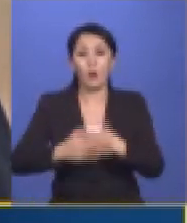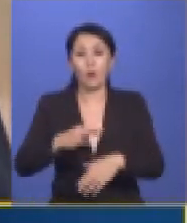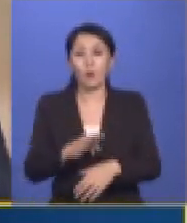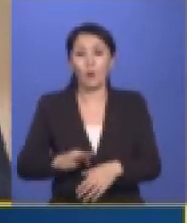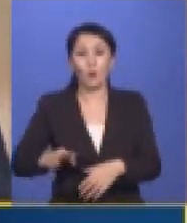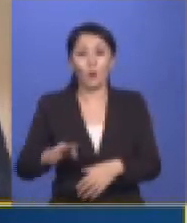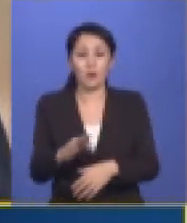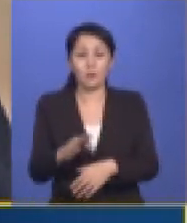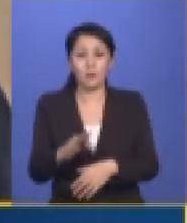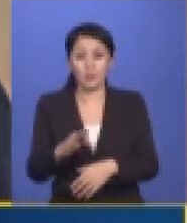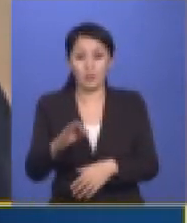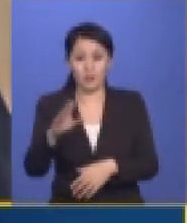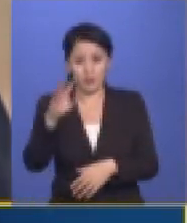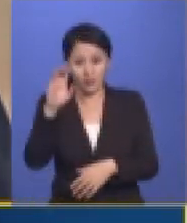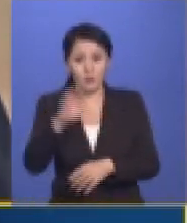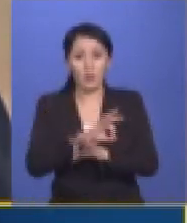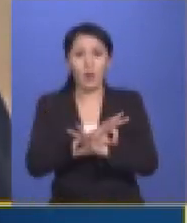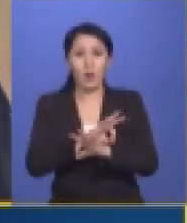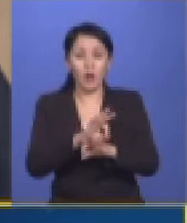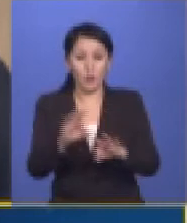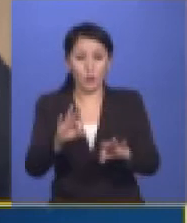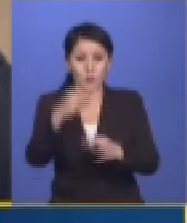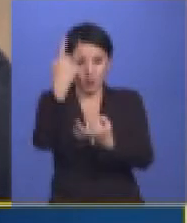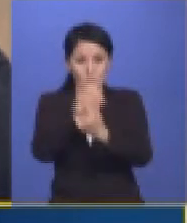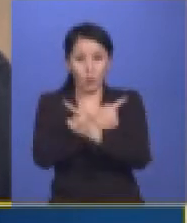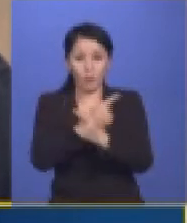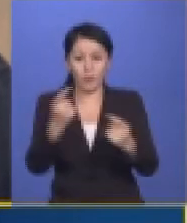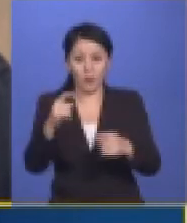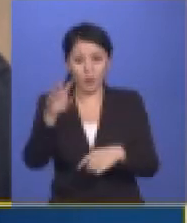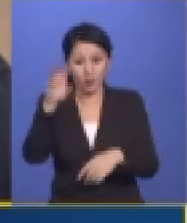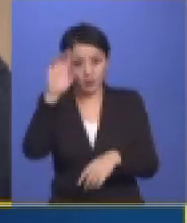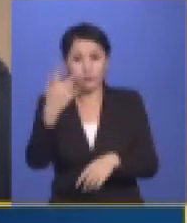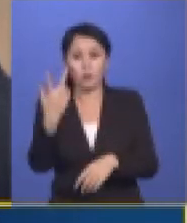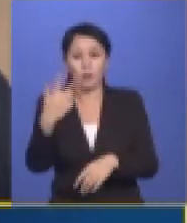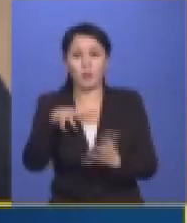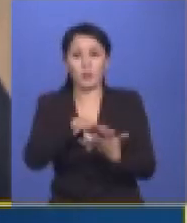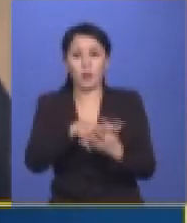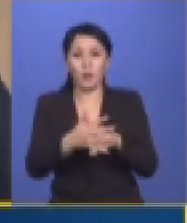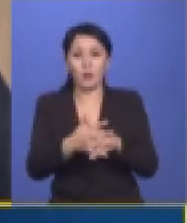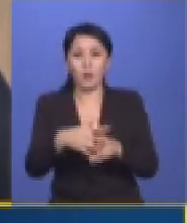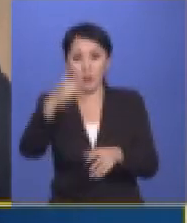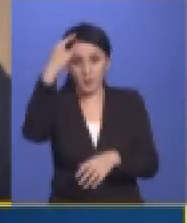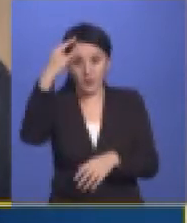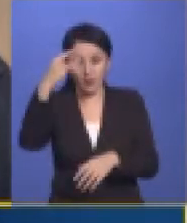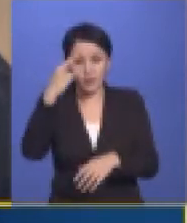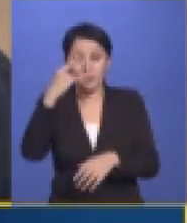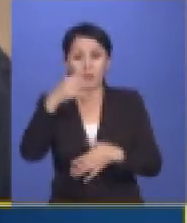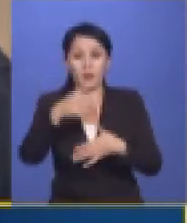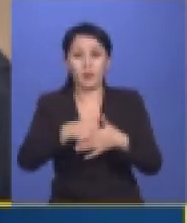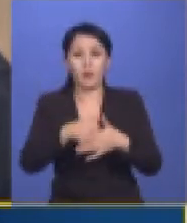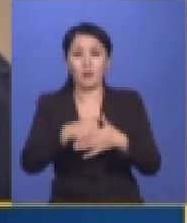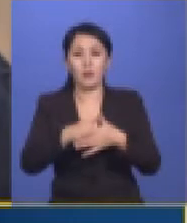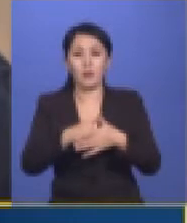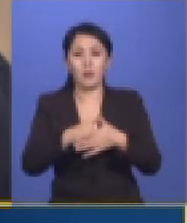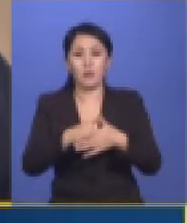облысымызға, елімізге жақсы хабармен. Еліміз 30 үздік ауылының ішіне Қазақстан бойынша кірді. Сол